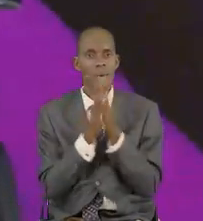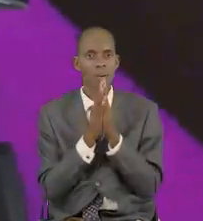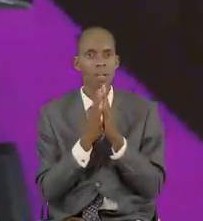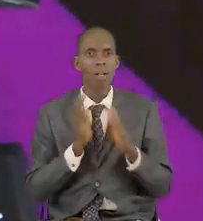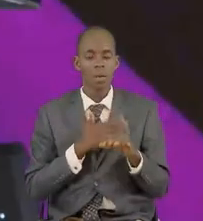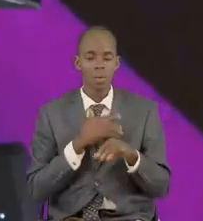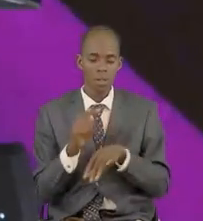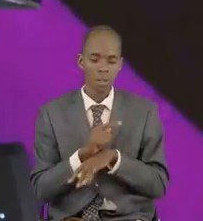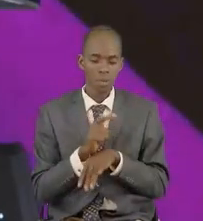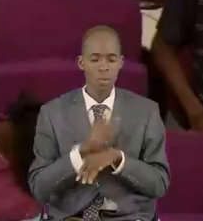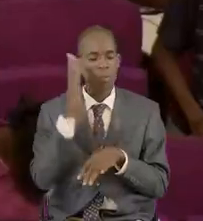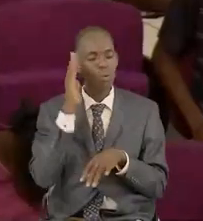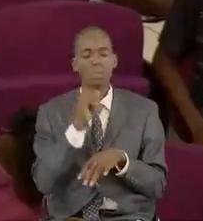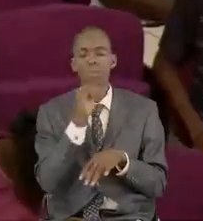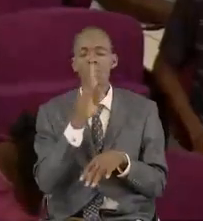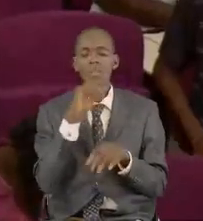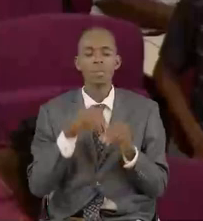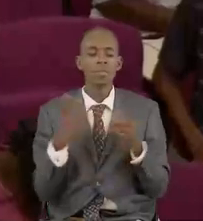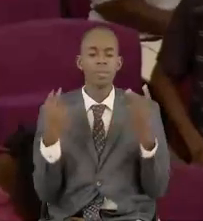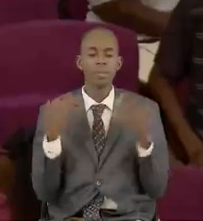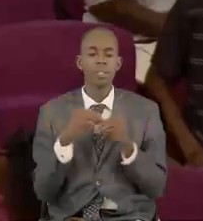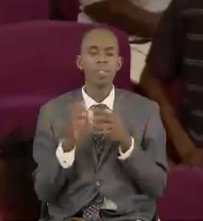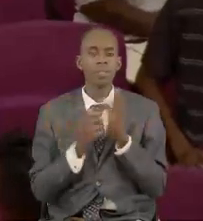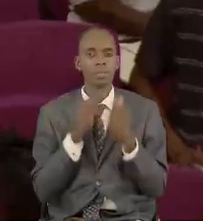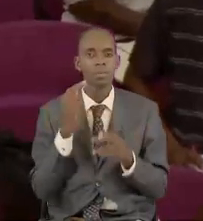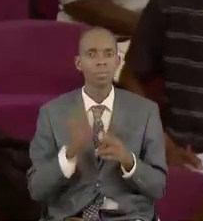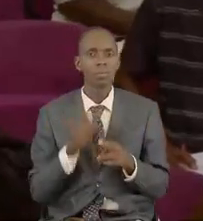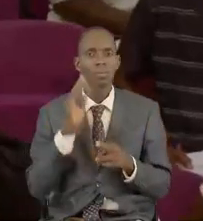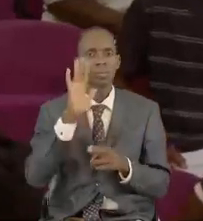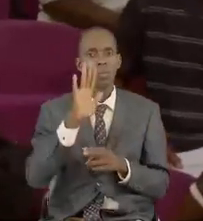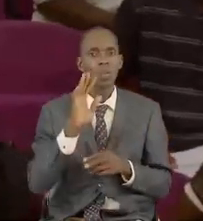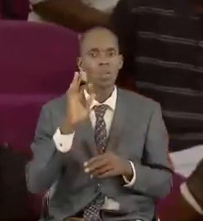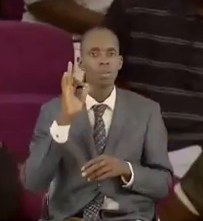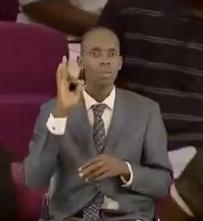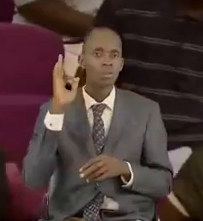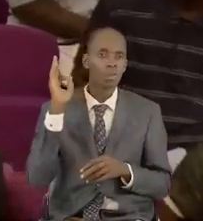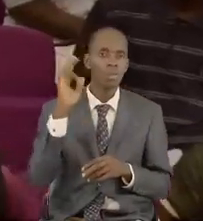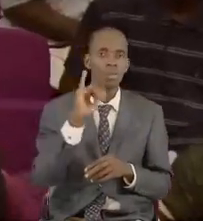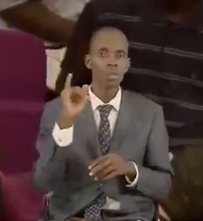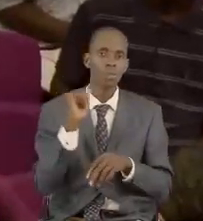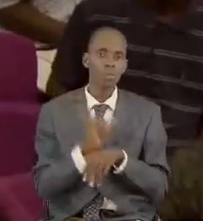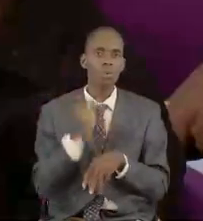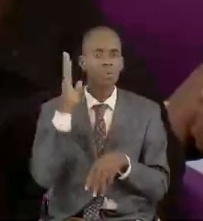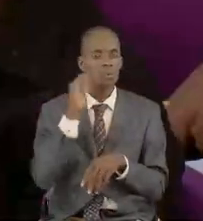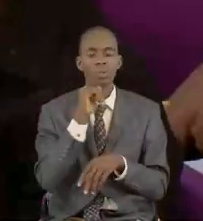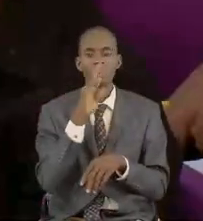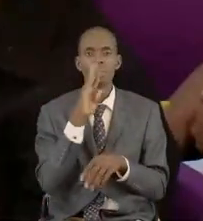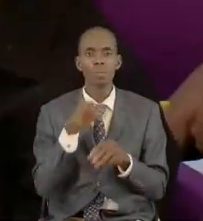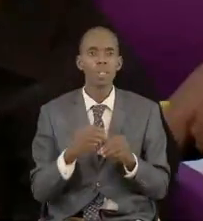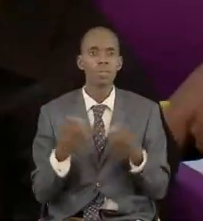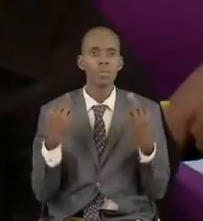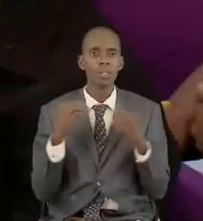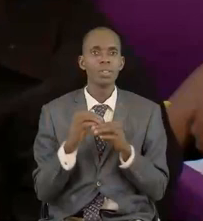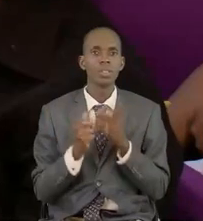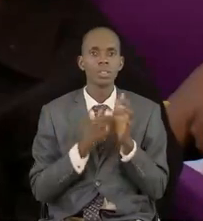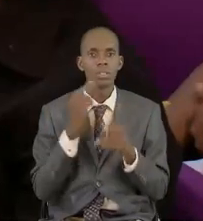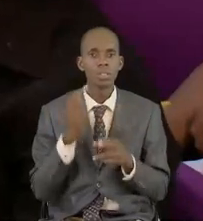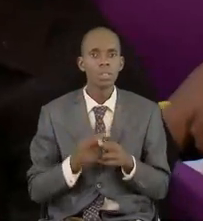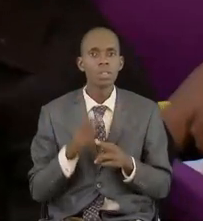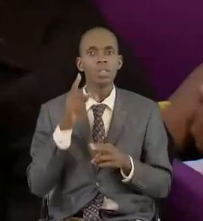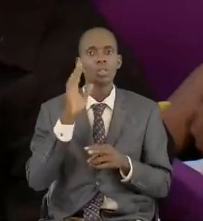je prie que notre ouvrage notre œuvre ne soit pas en vain votre oeuvre portera la ne sera pas en vain